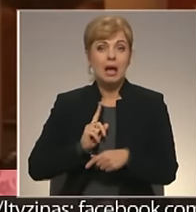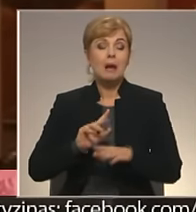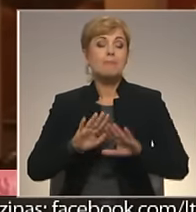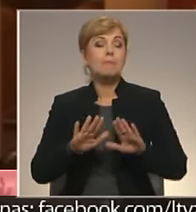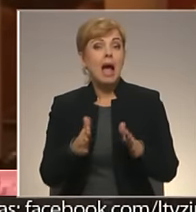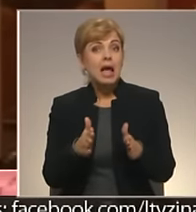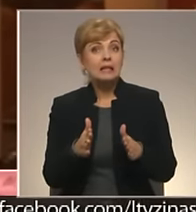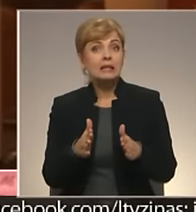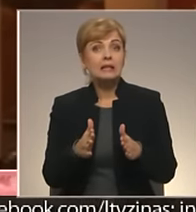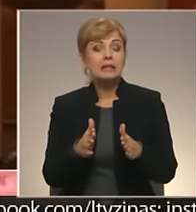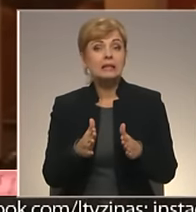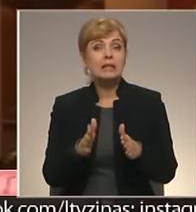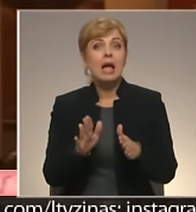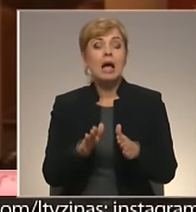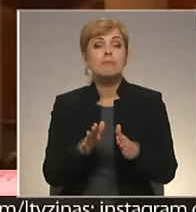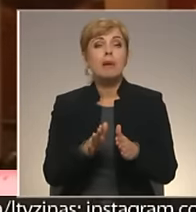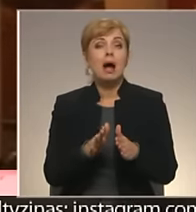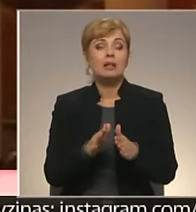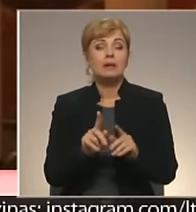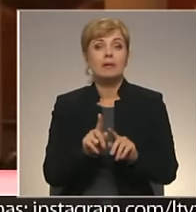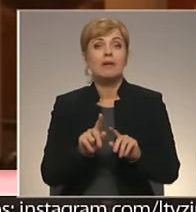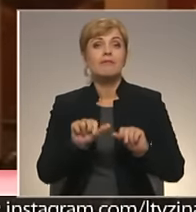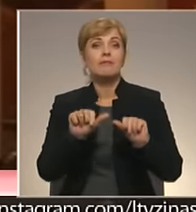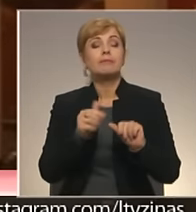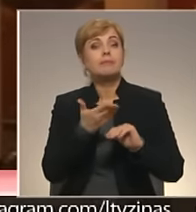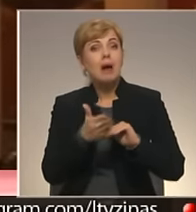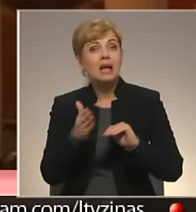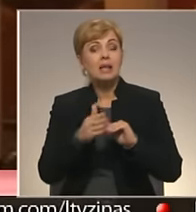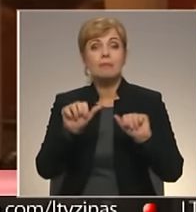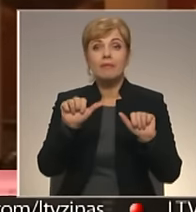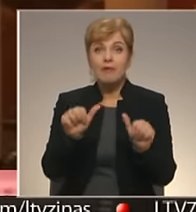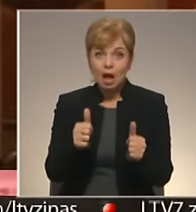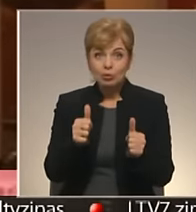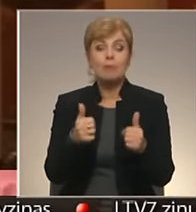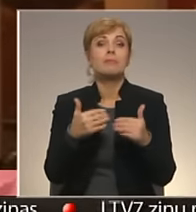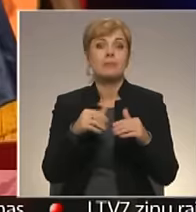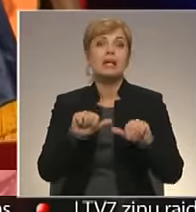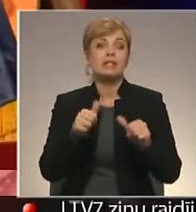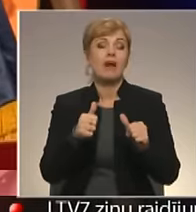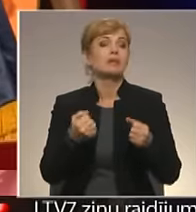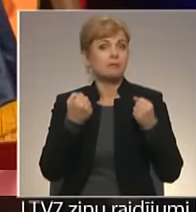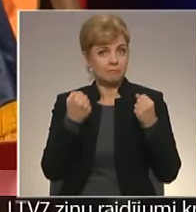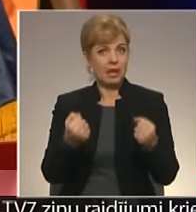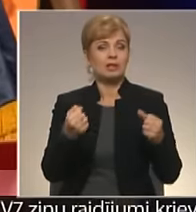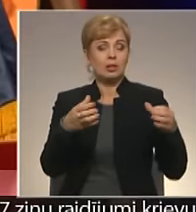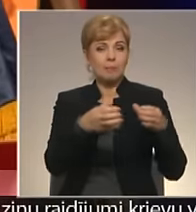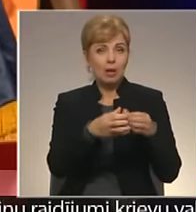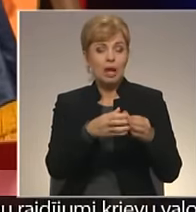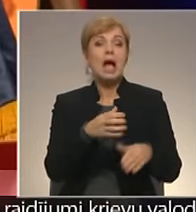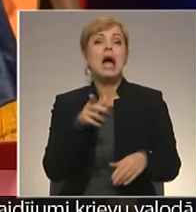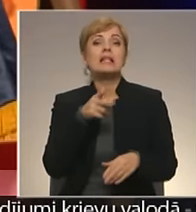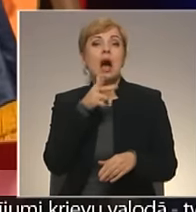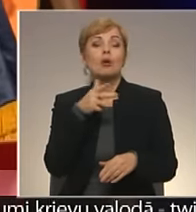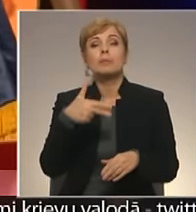bet pakrīpatnē veidojamies un izveidojām ļoti stipru bataljonu. Šobrīd Daugavpils